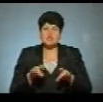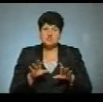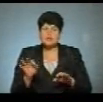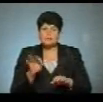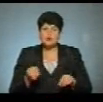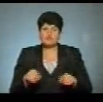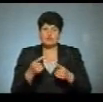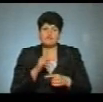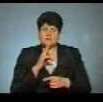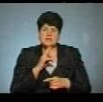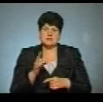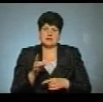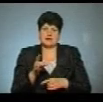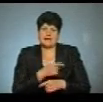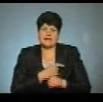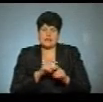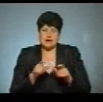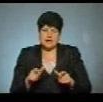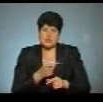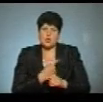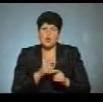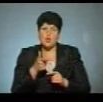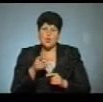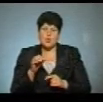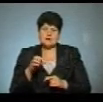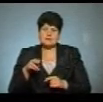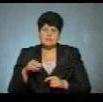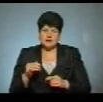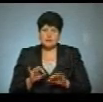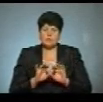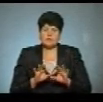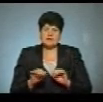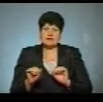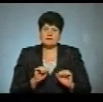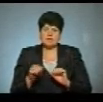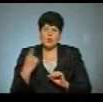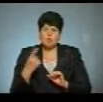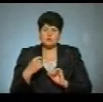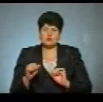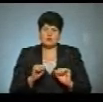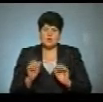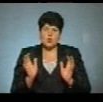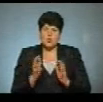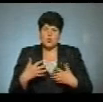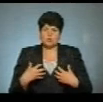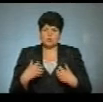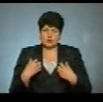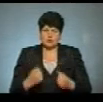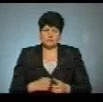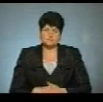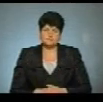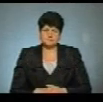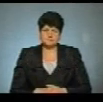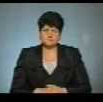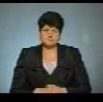створення у Кременецькій лікарні госпіталю для лікування хворих на коронавірус прокоментував керівник обласного управління охорони здоров'я Володимир